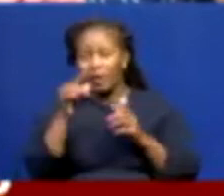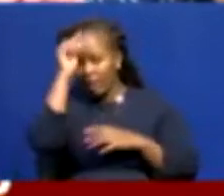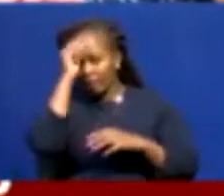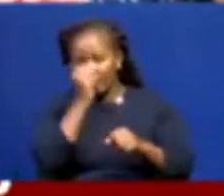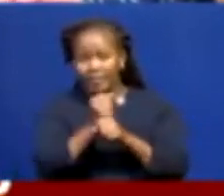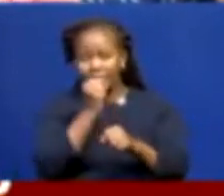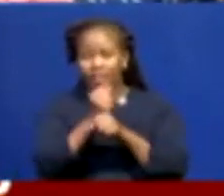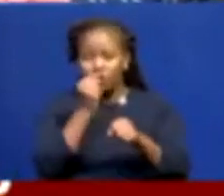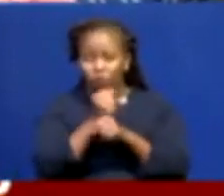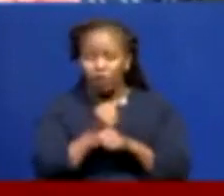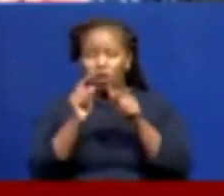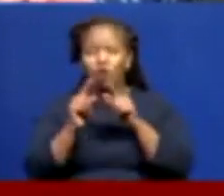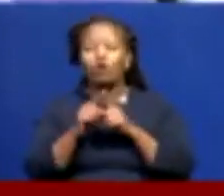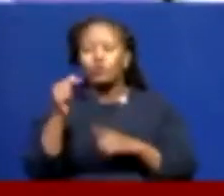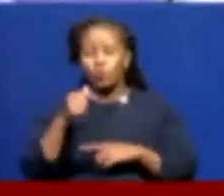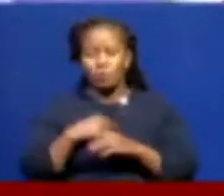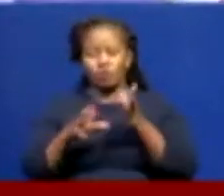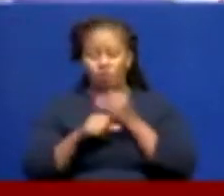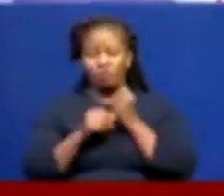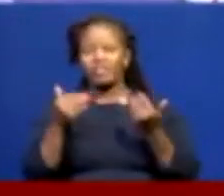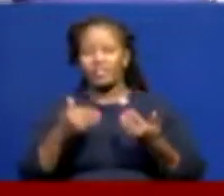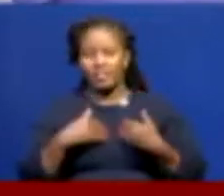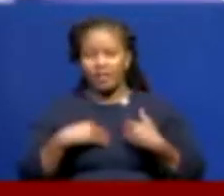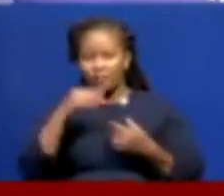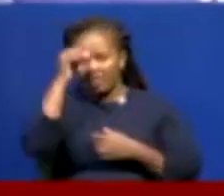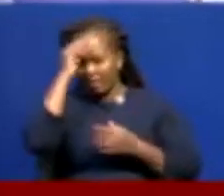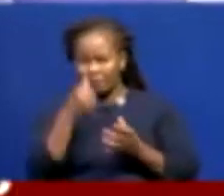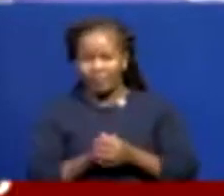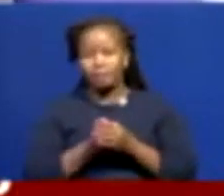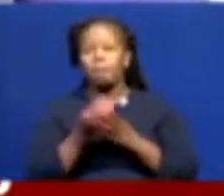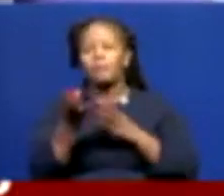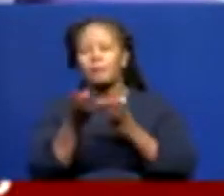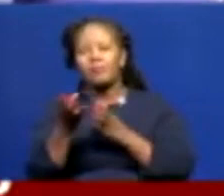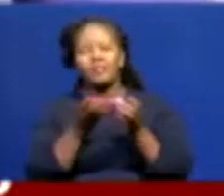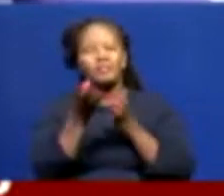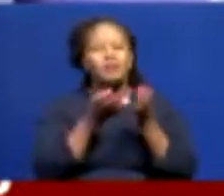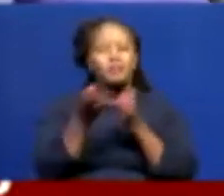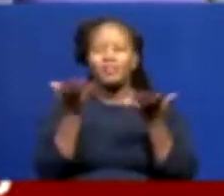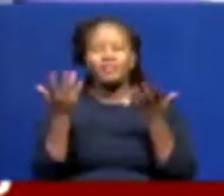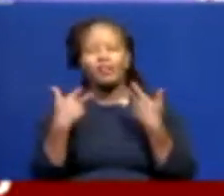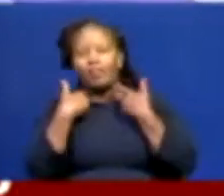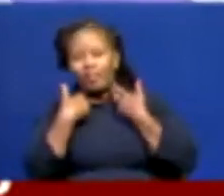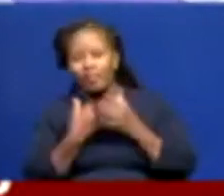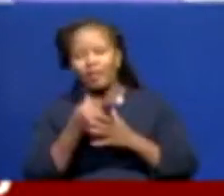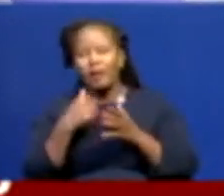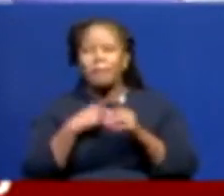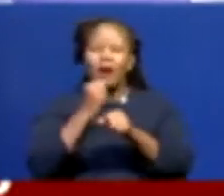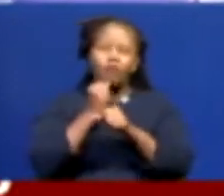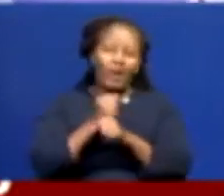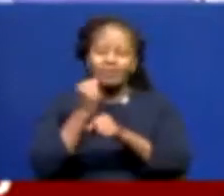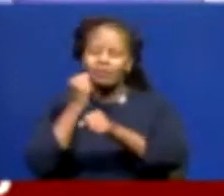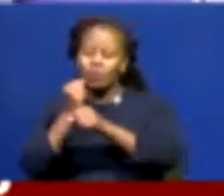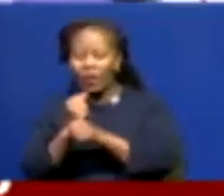ifanye kazi na mimi niko na imani na hii serikali. Biashara yetu inaharibiwa. Mimi biashara yangu nimetafuta na miaka kama 10 ama